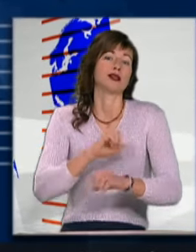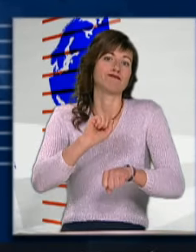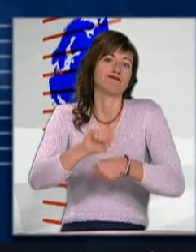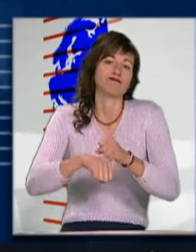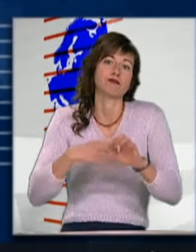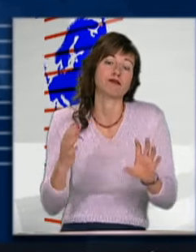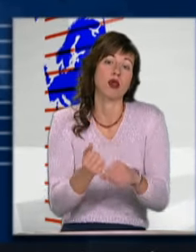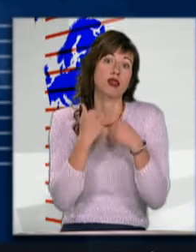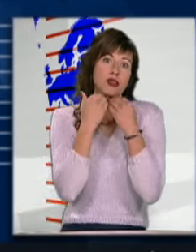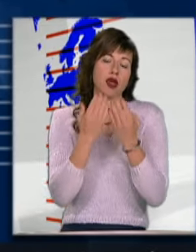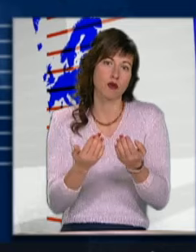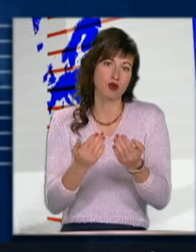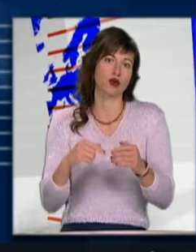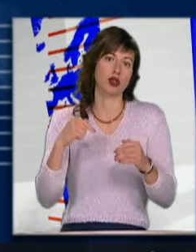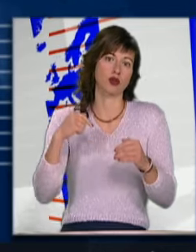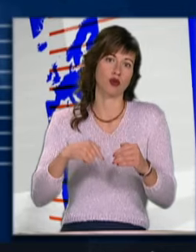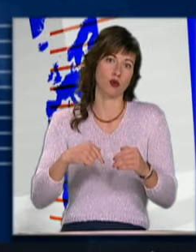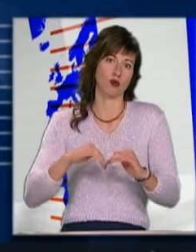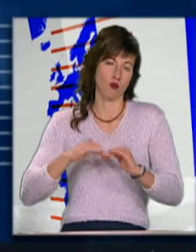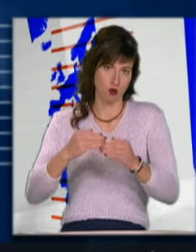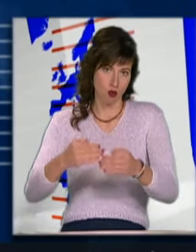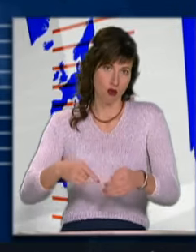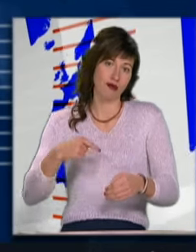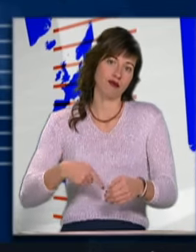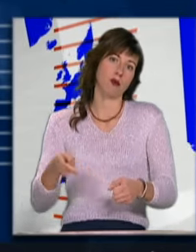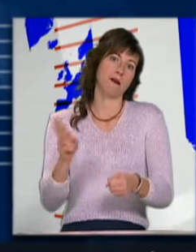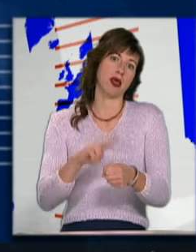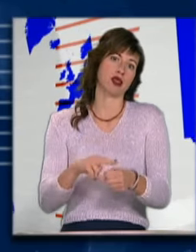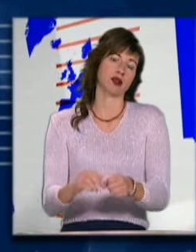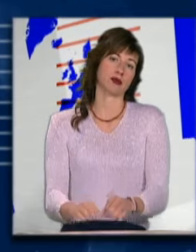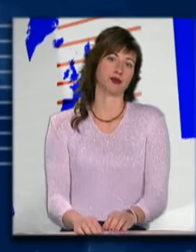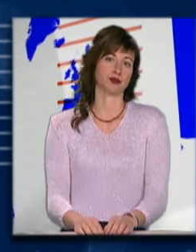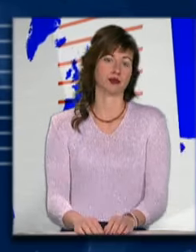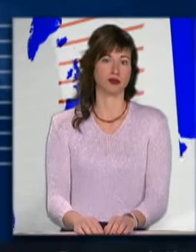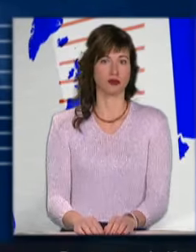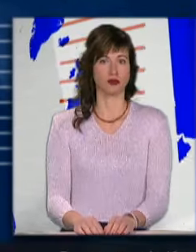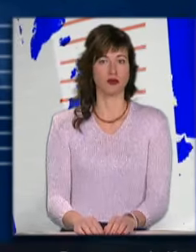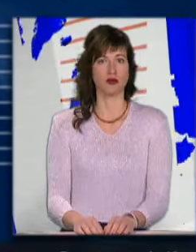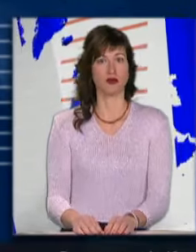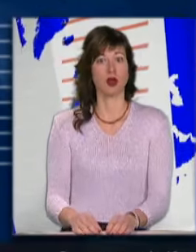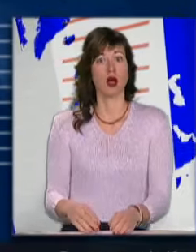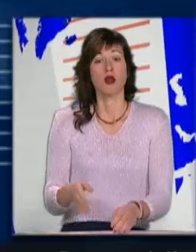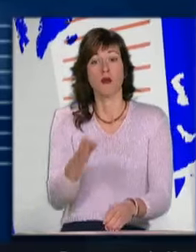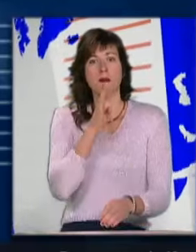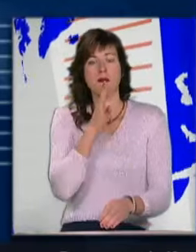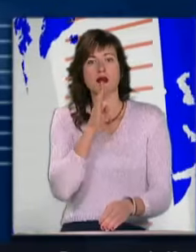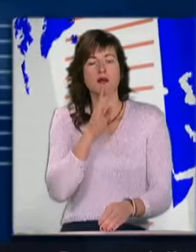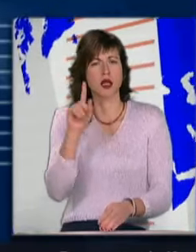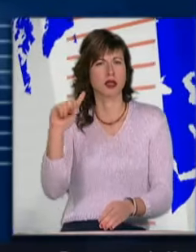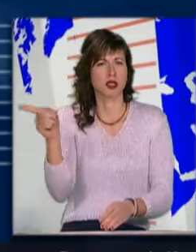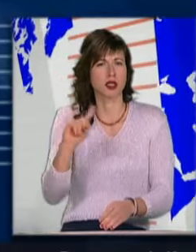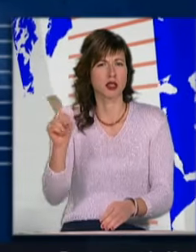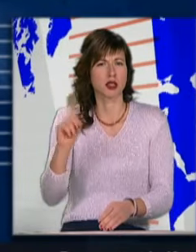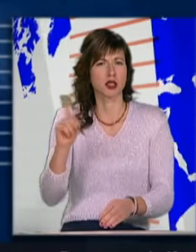κατάφεραν να τη σώσουν αλλά ούτε ήταν δυνατόν να κρατηθεί και το αγέννητο βρέφος στη ζωή σε συναγερμό τέθηκαν νωρίς το μεσημέρι οι